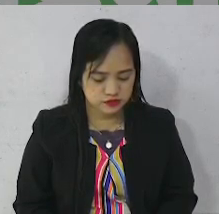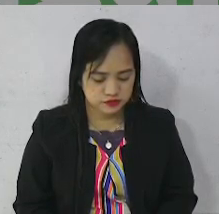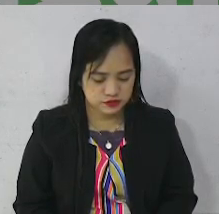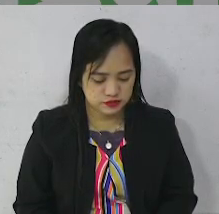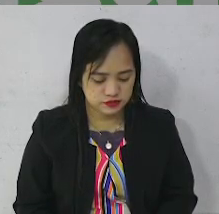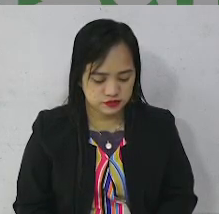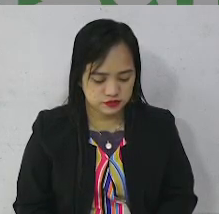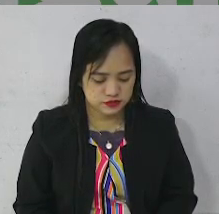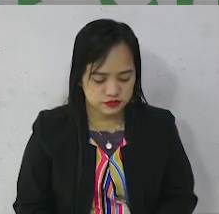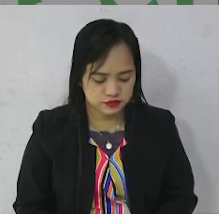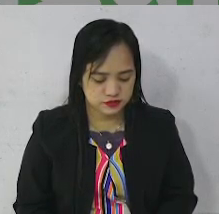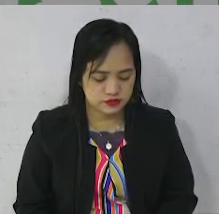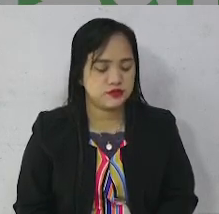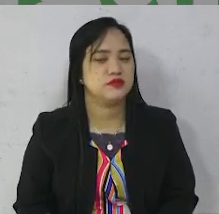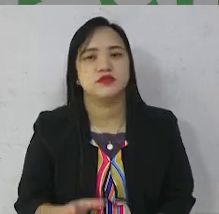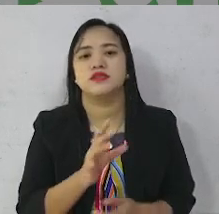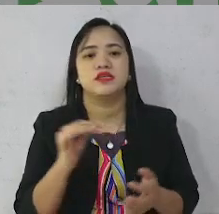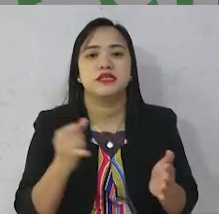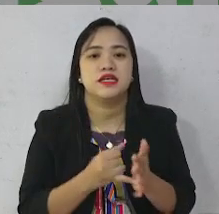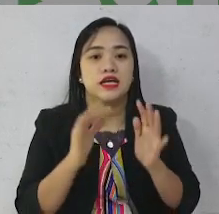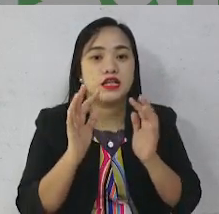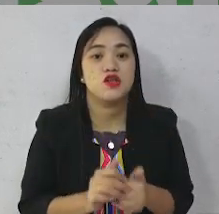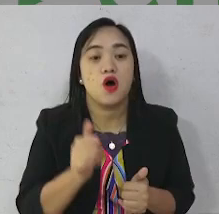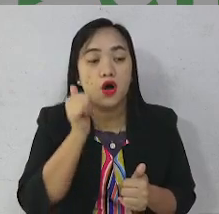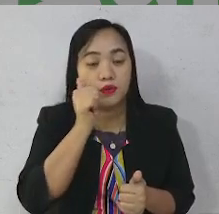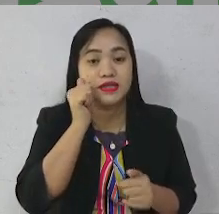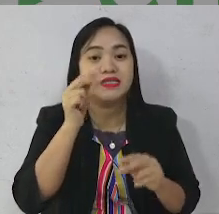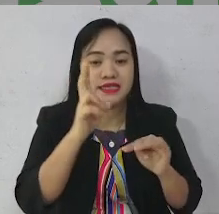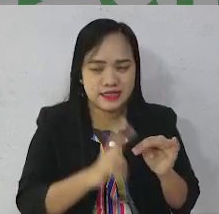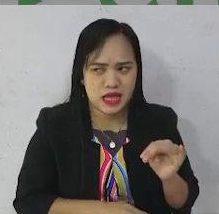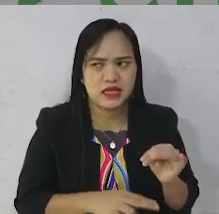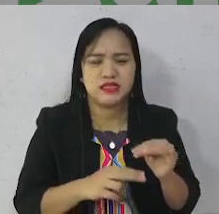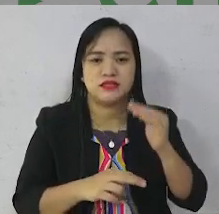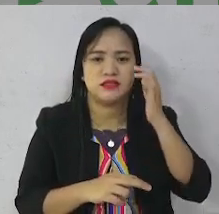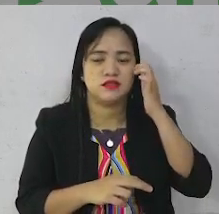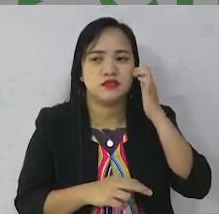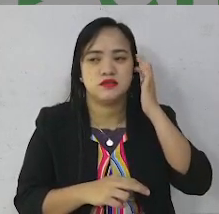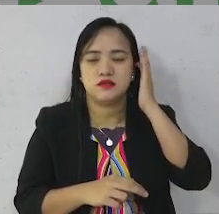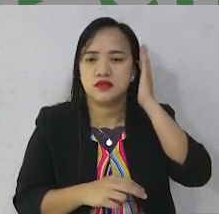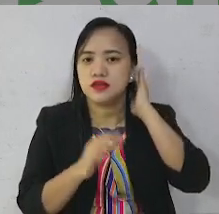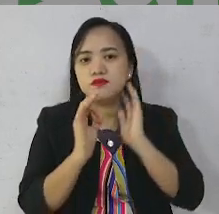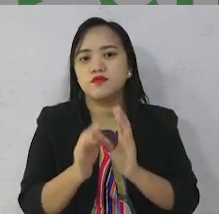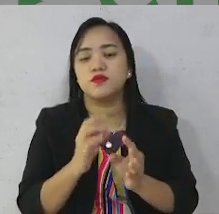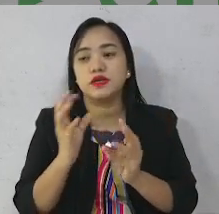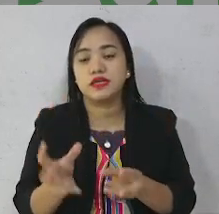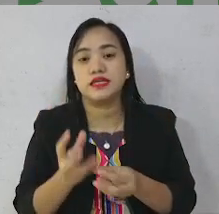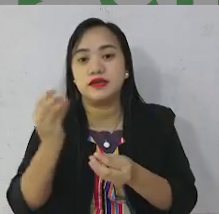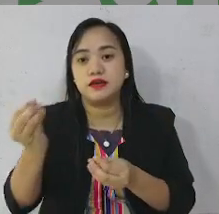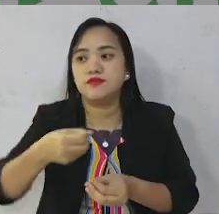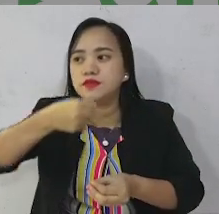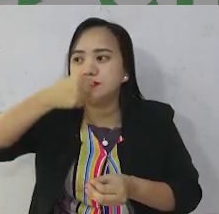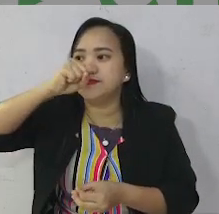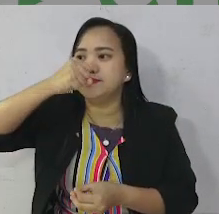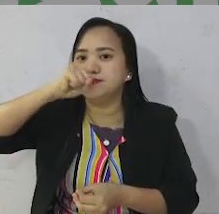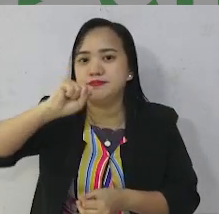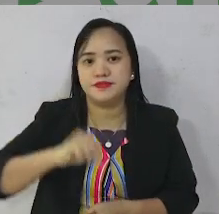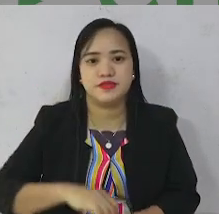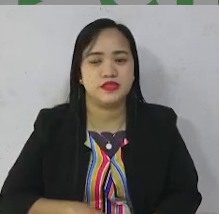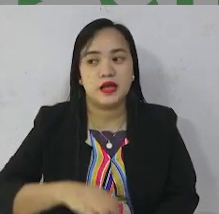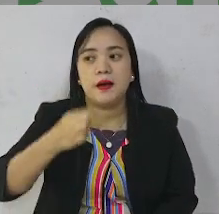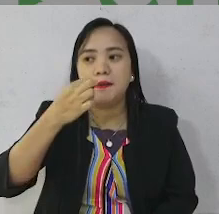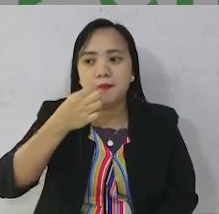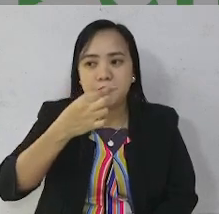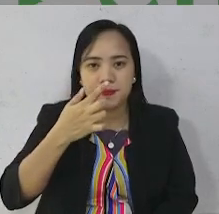sadyang sadyang ganun na talaga siya less na talagang bibigyan na siya ng mga supplements yan so